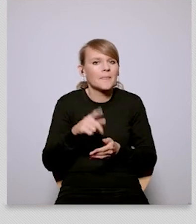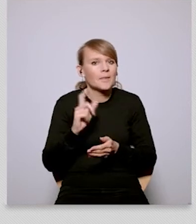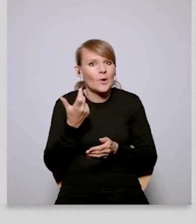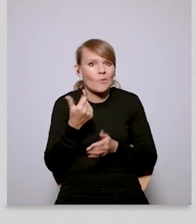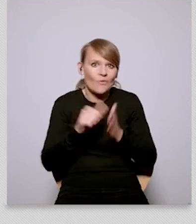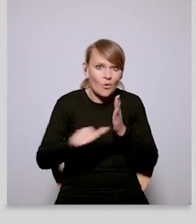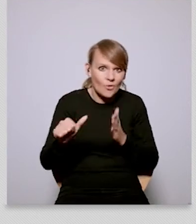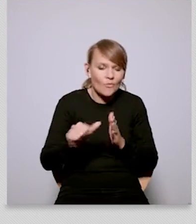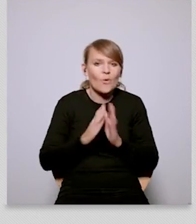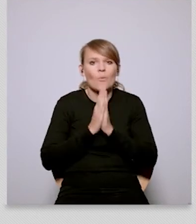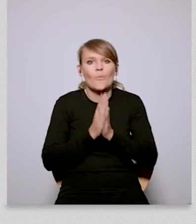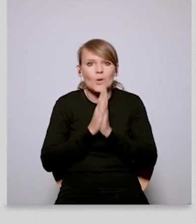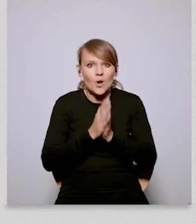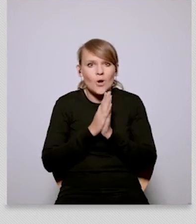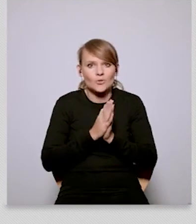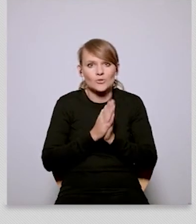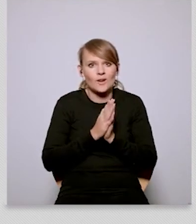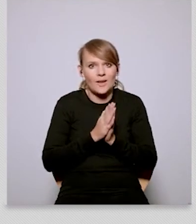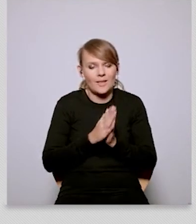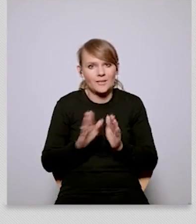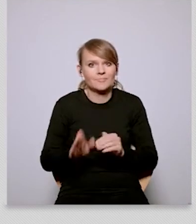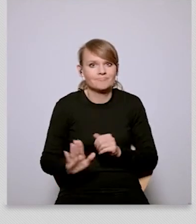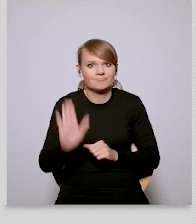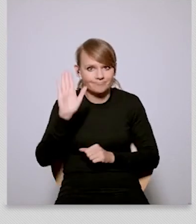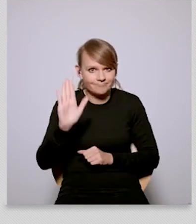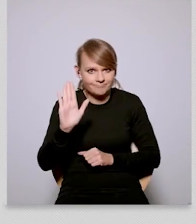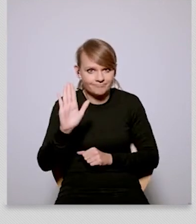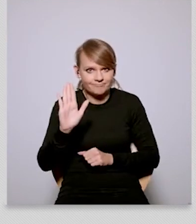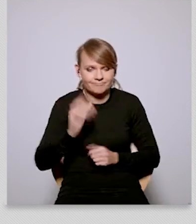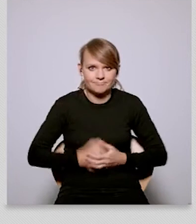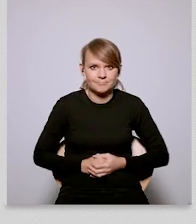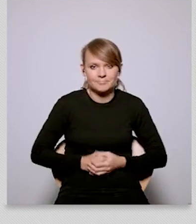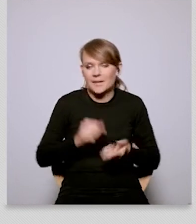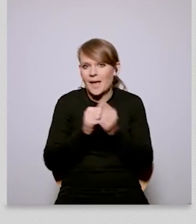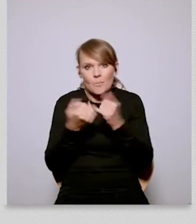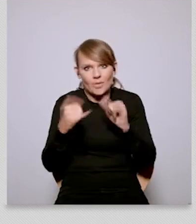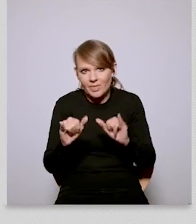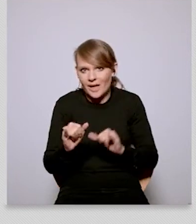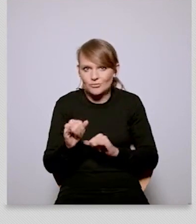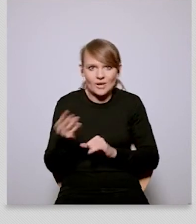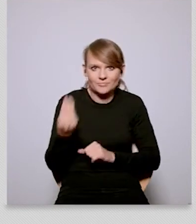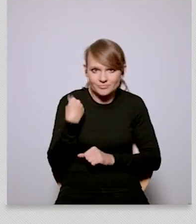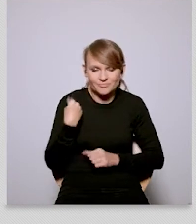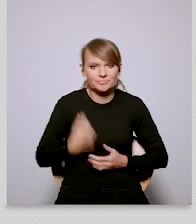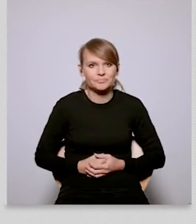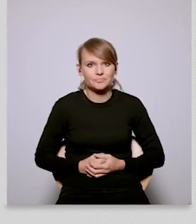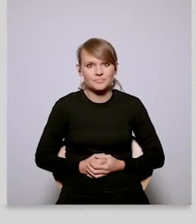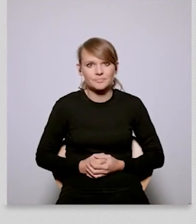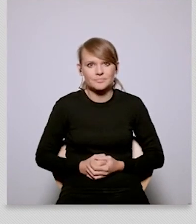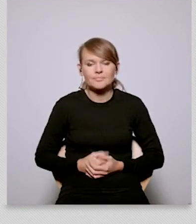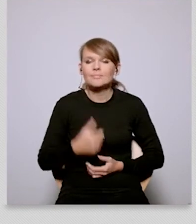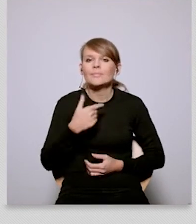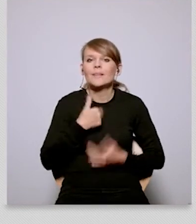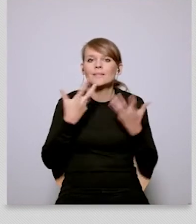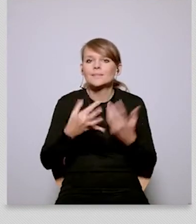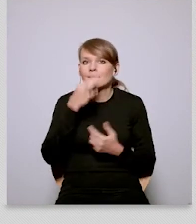bardzo proszę o sygnał poprzez podniesienie dłoni czy w jakikolwiek innym natomiast ja chciałbym zadać pytanie Joannie